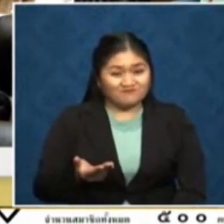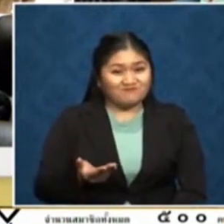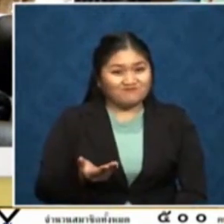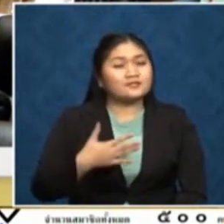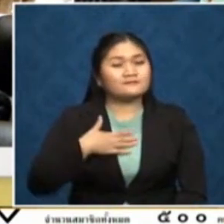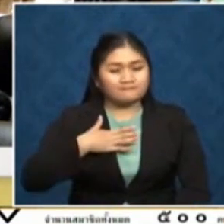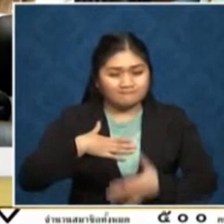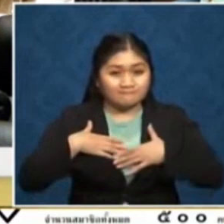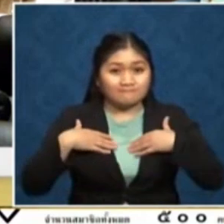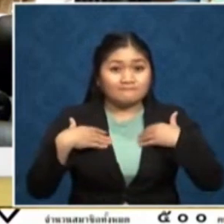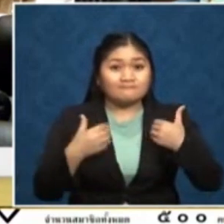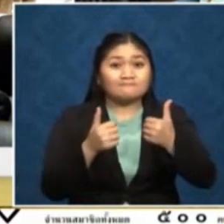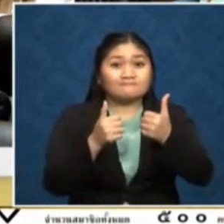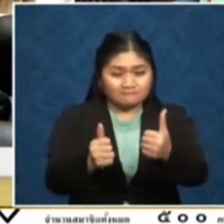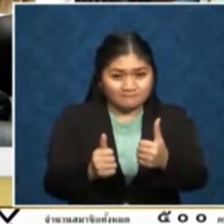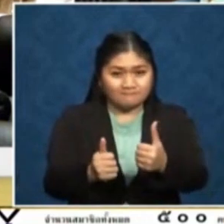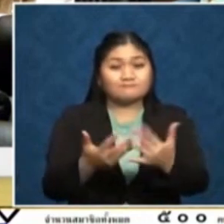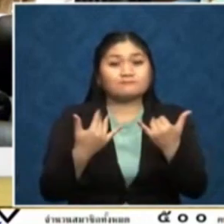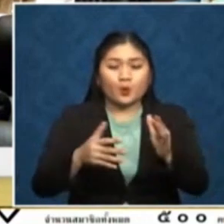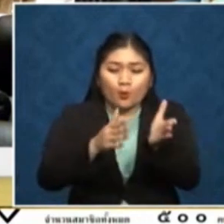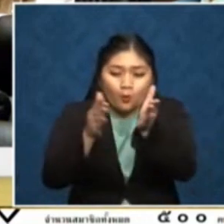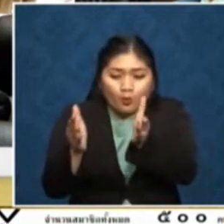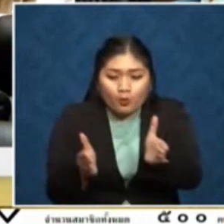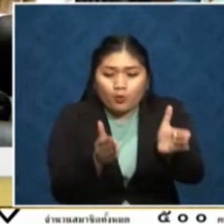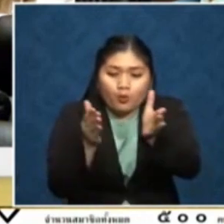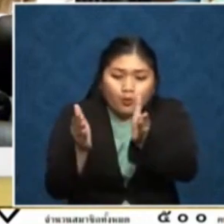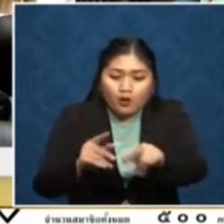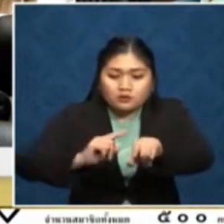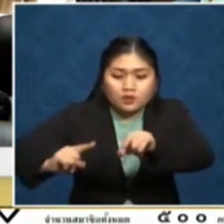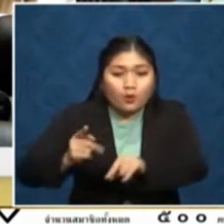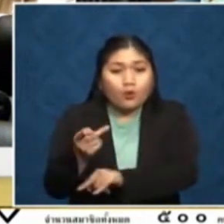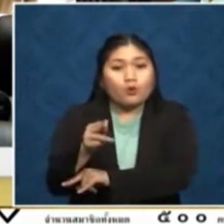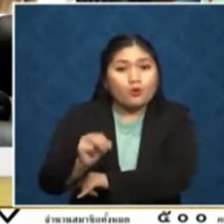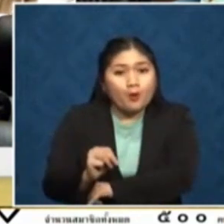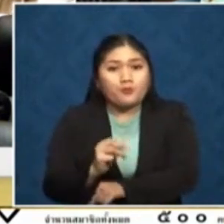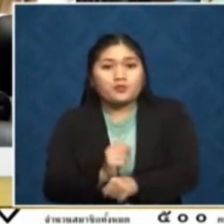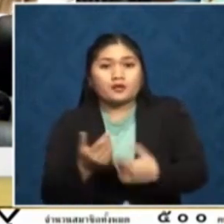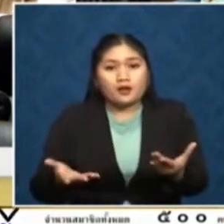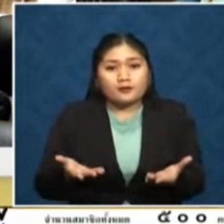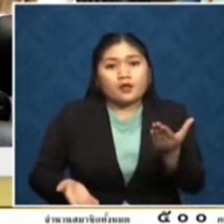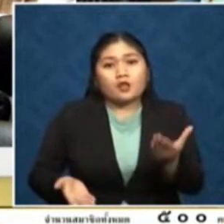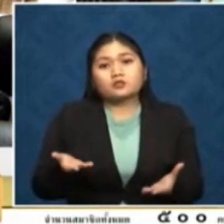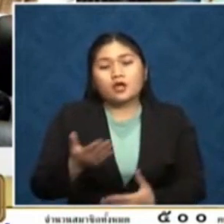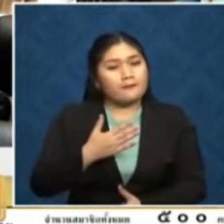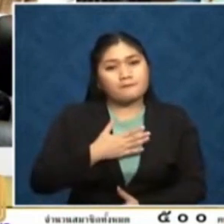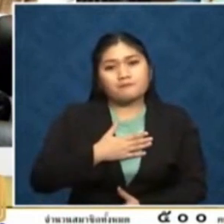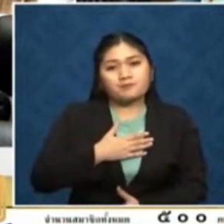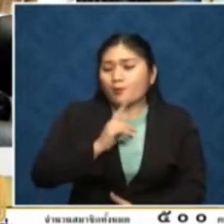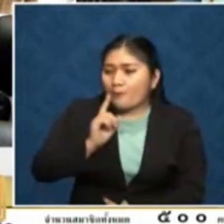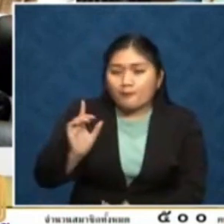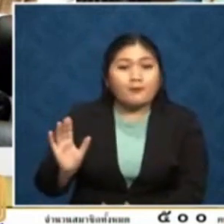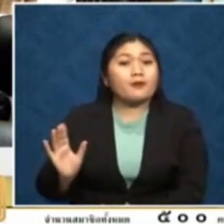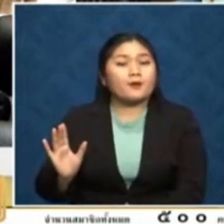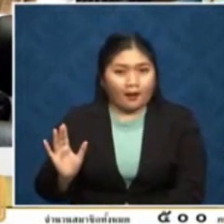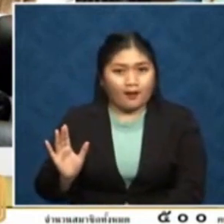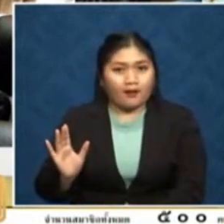ตุผลทั้ง3ข้อเหล่านี้นะครับผมจึงขอให้เพื่อนสมาชิกทั้งสภาได้สบายใจได้นะครับไม่ว่